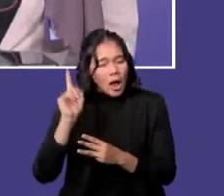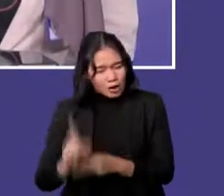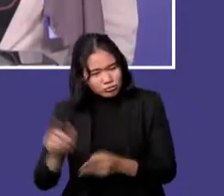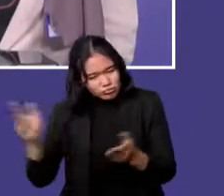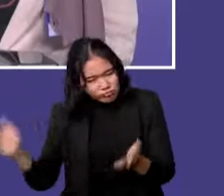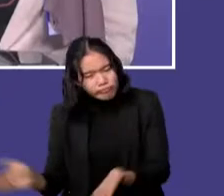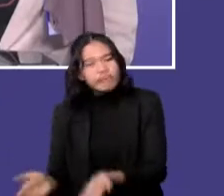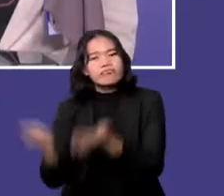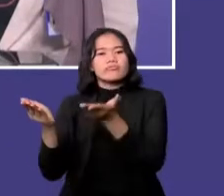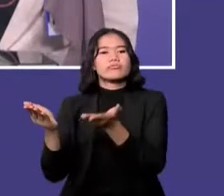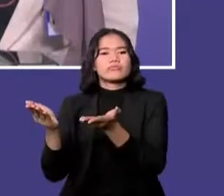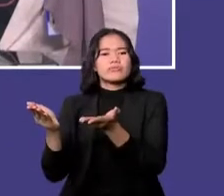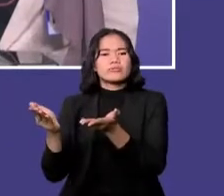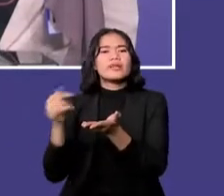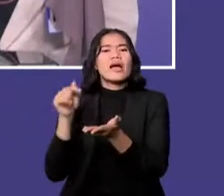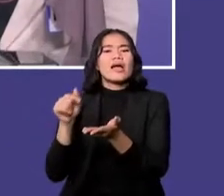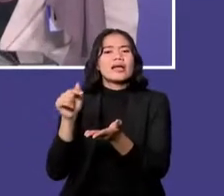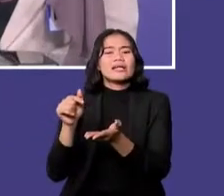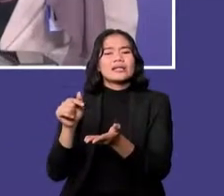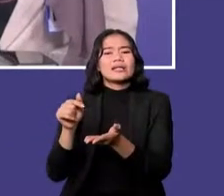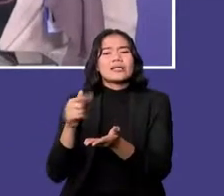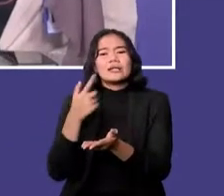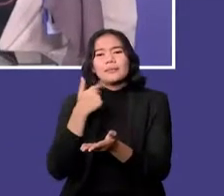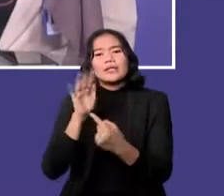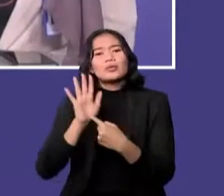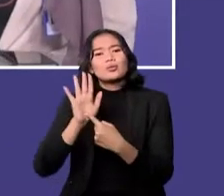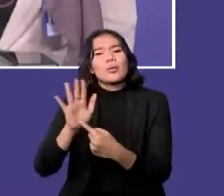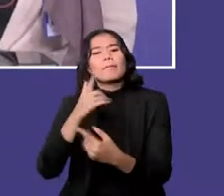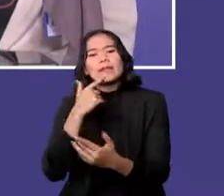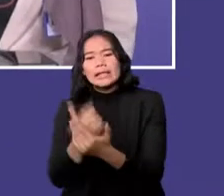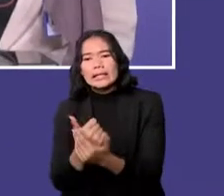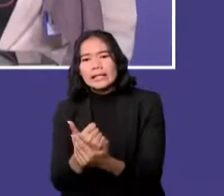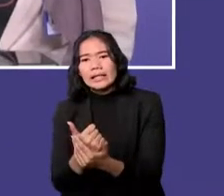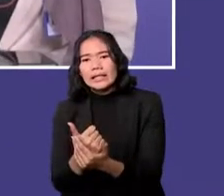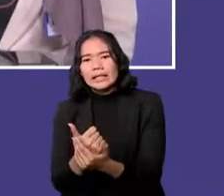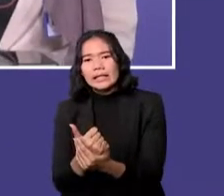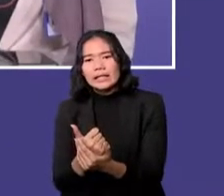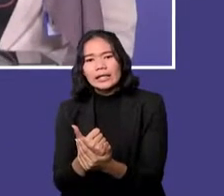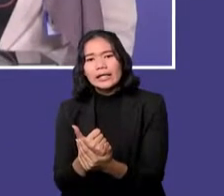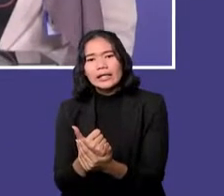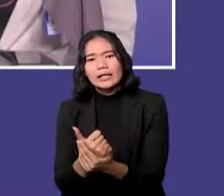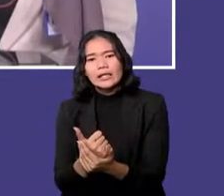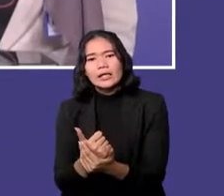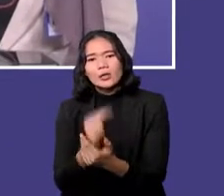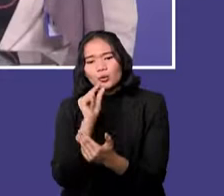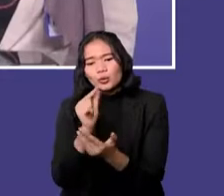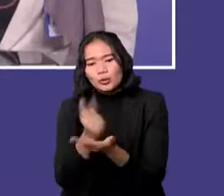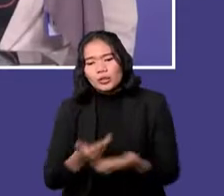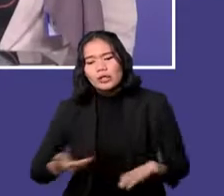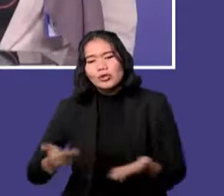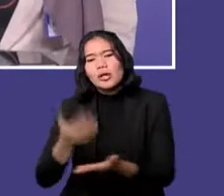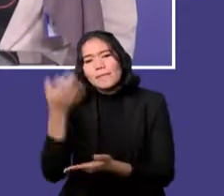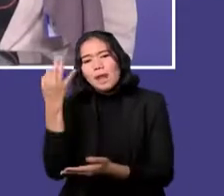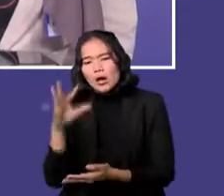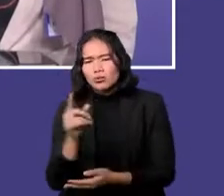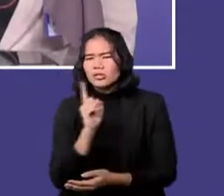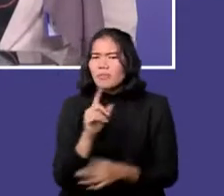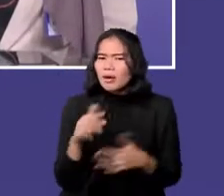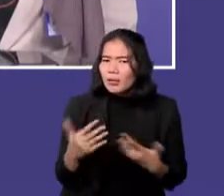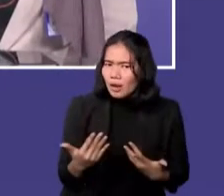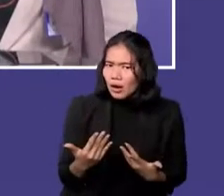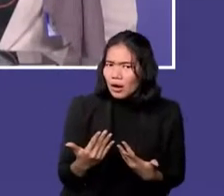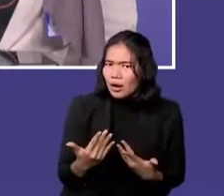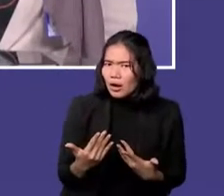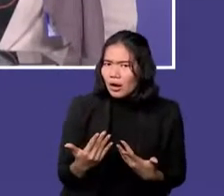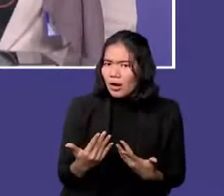ditingkatkan, ini akan menjadi suatu ciri yang penting nanti untuk di dalam kehidupan new normal tadi. Karena kenapa?